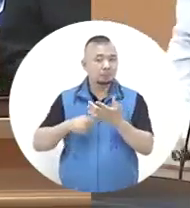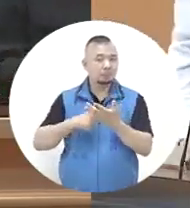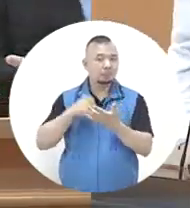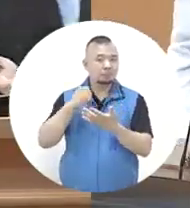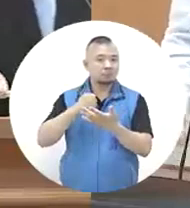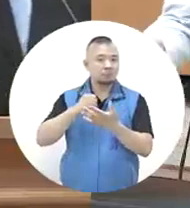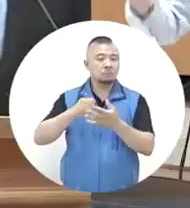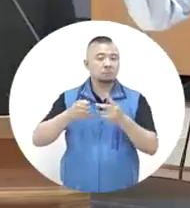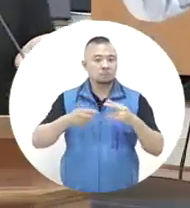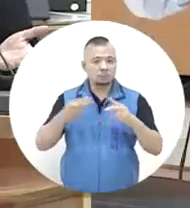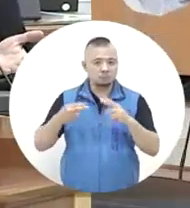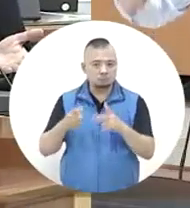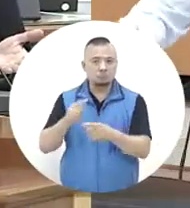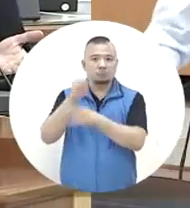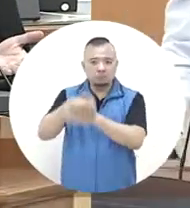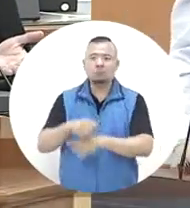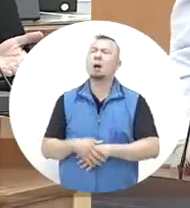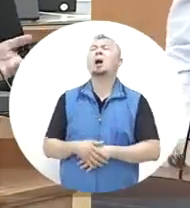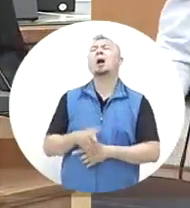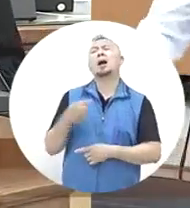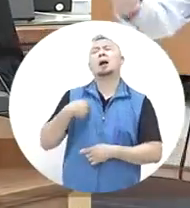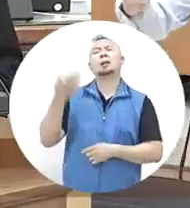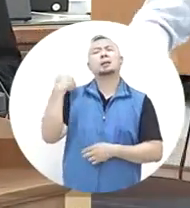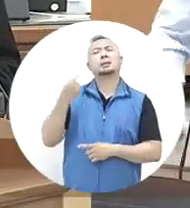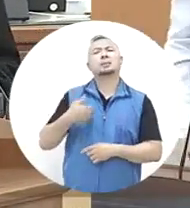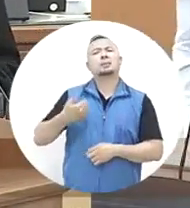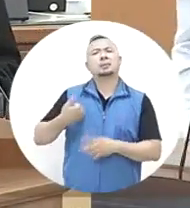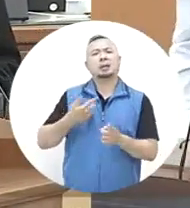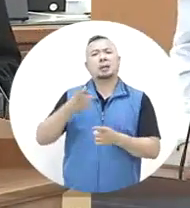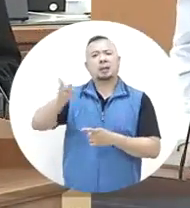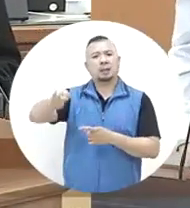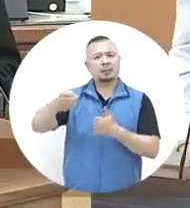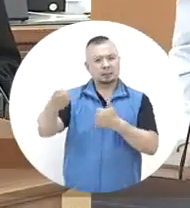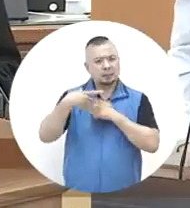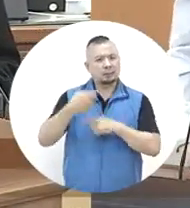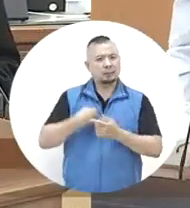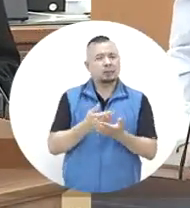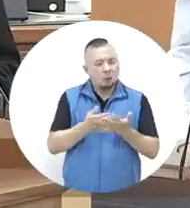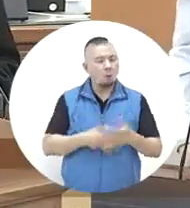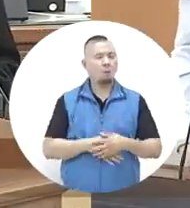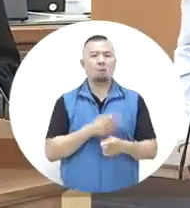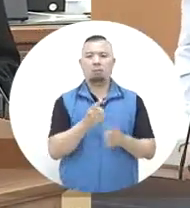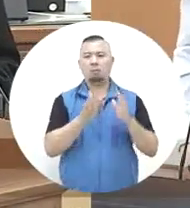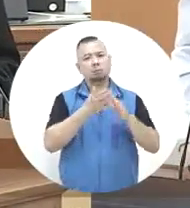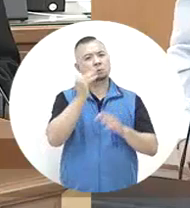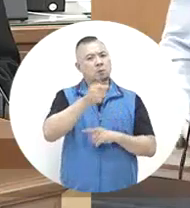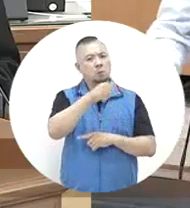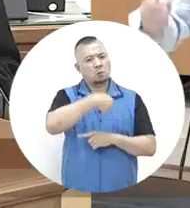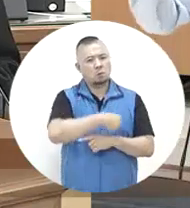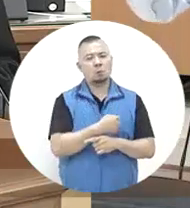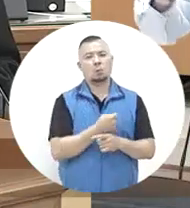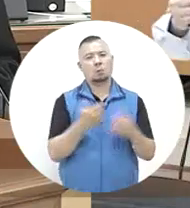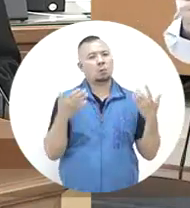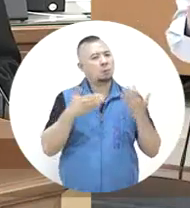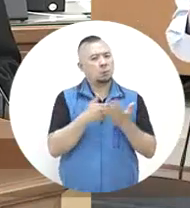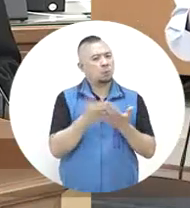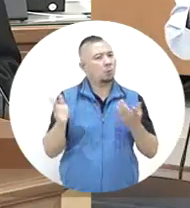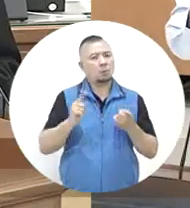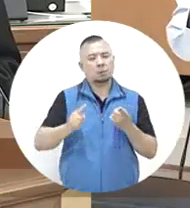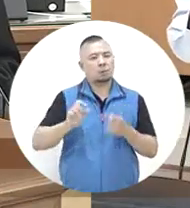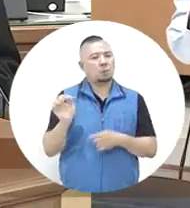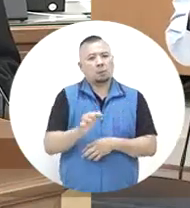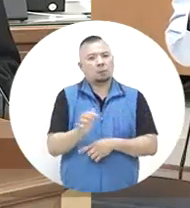我唔知啊。 我就刚刚讲 哦，该管。 咱市长确实有影吼，该管问题的能力实在是真好啦吼。所以在这边